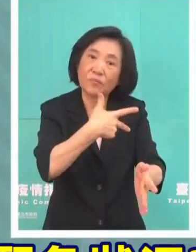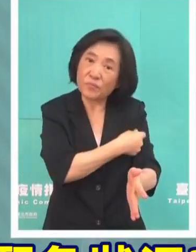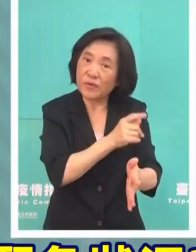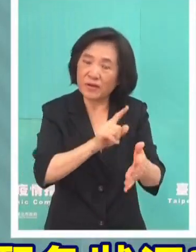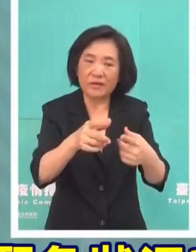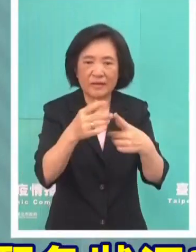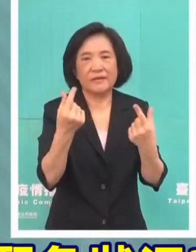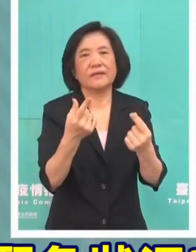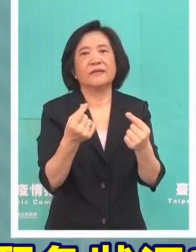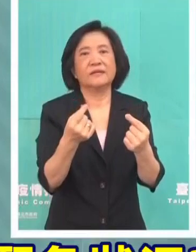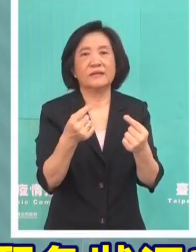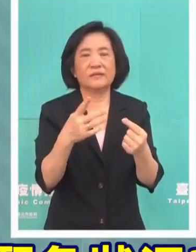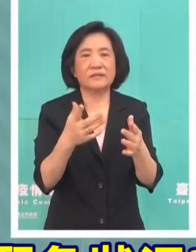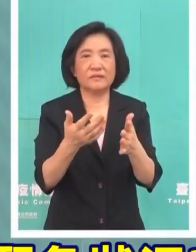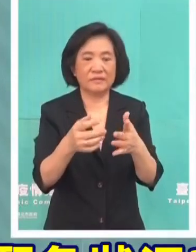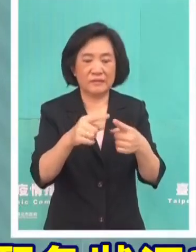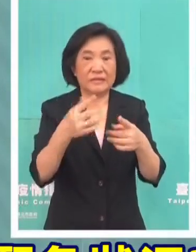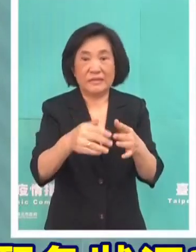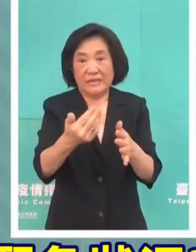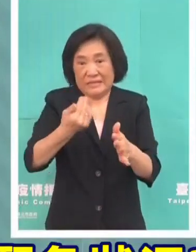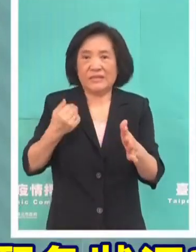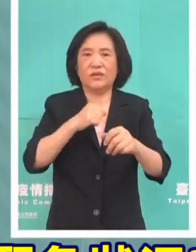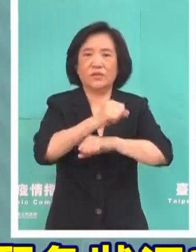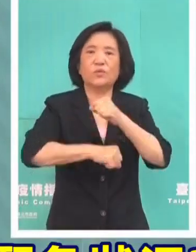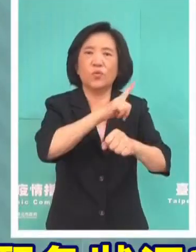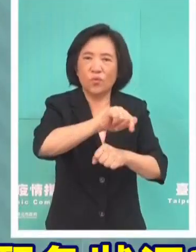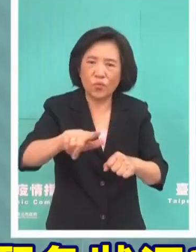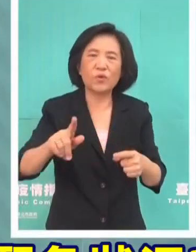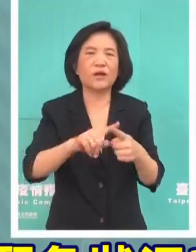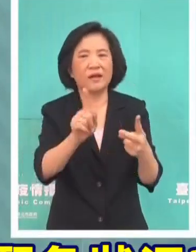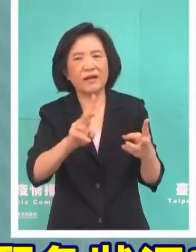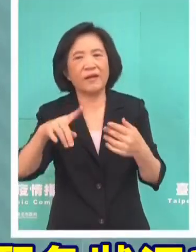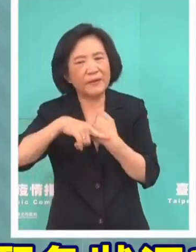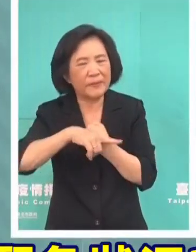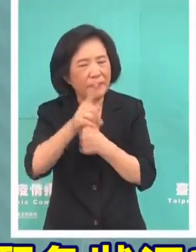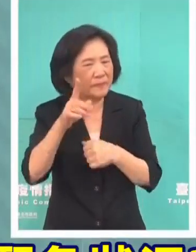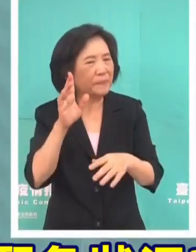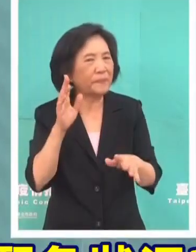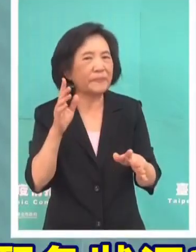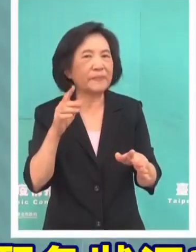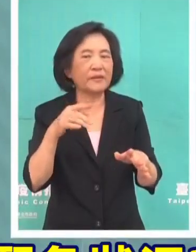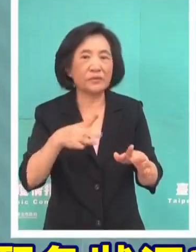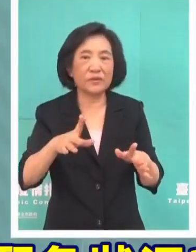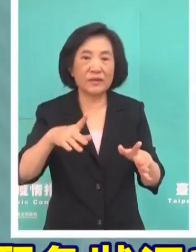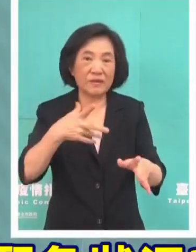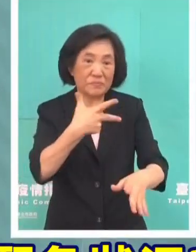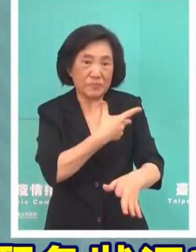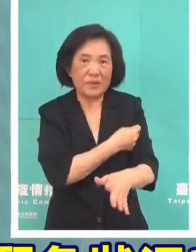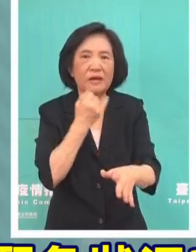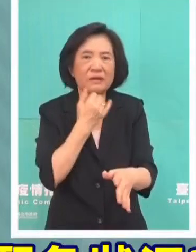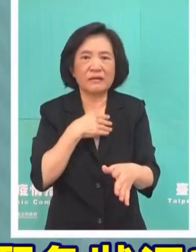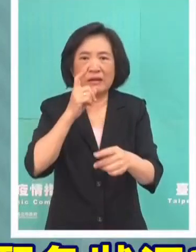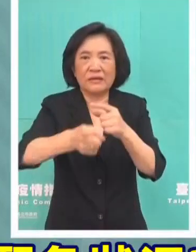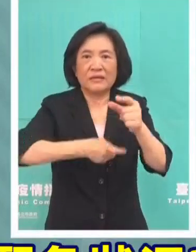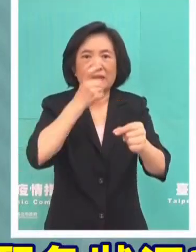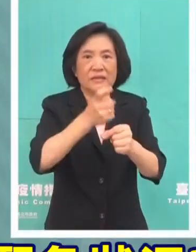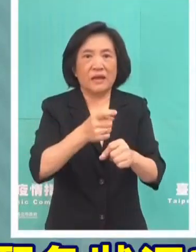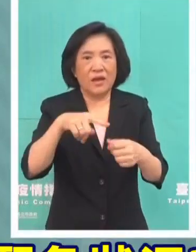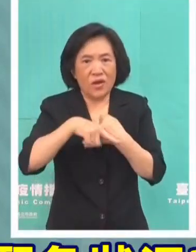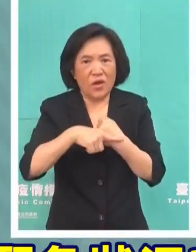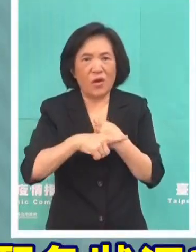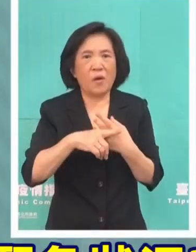床试验之前哦，前面还有动物实验的哈，还有这种实验室的实验，所以常常一个疫苗花十年的时间才会做出